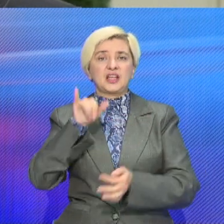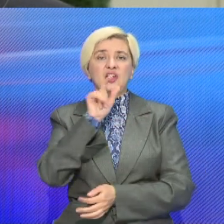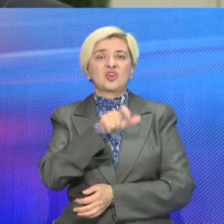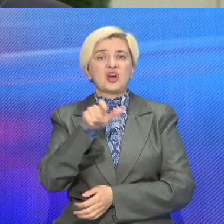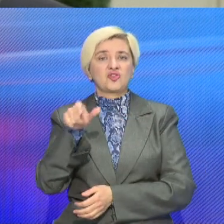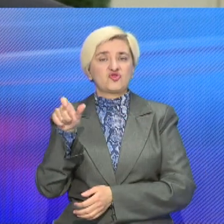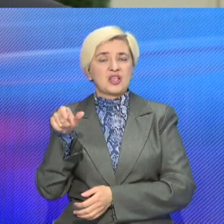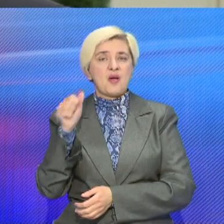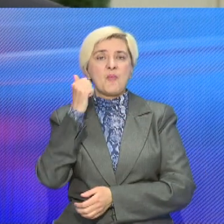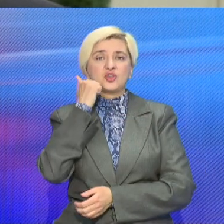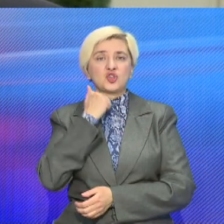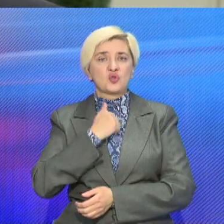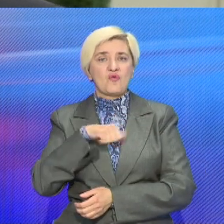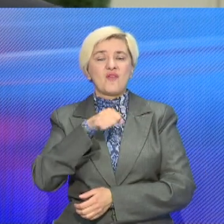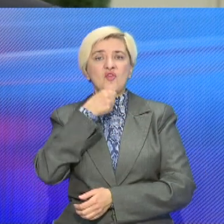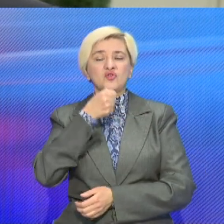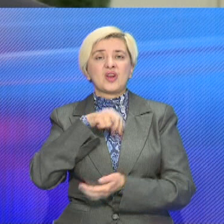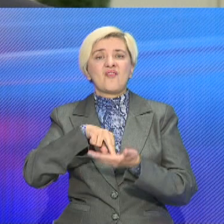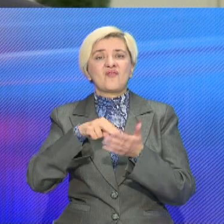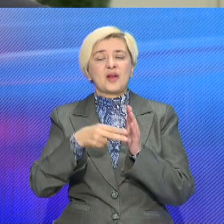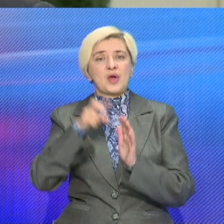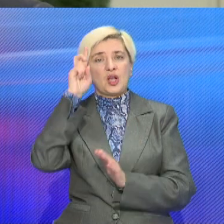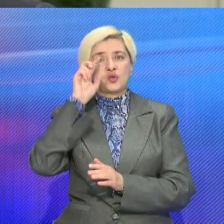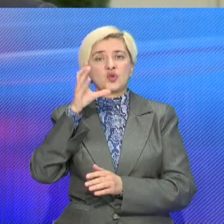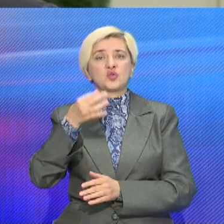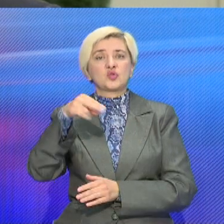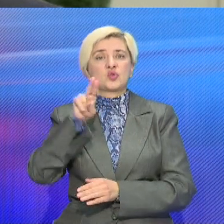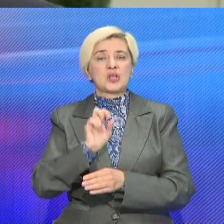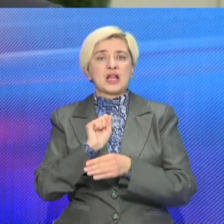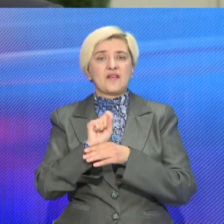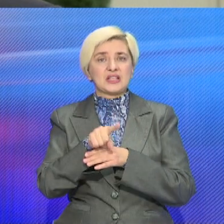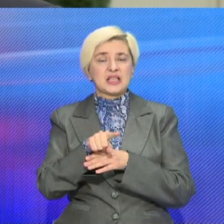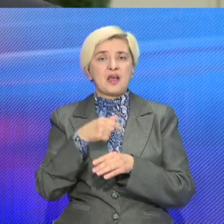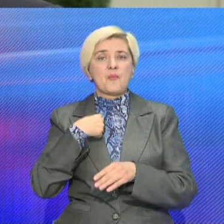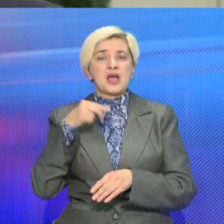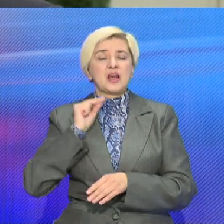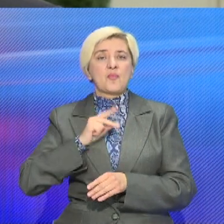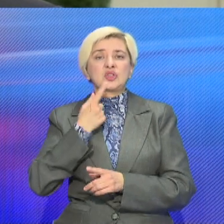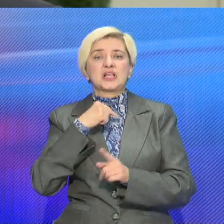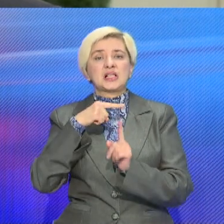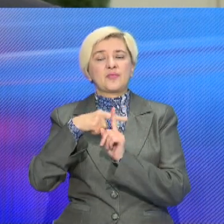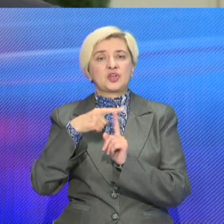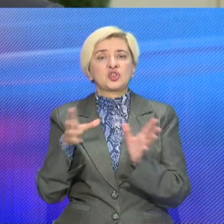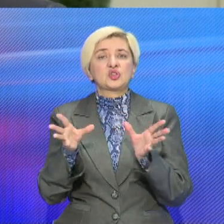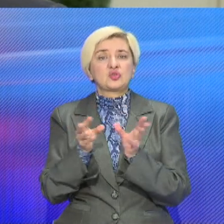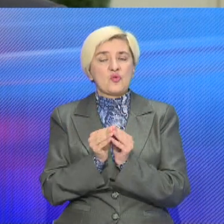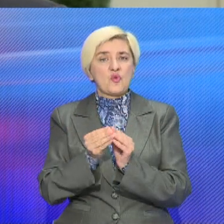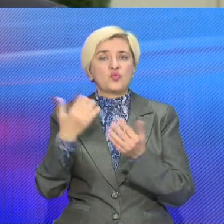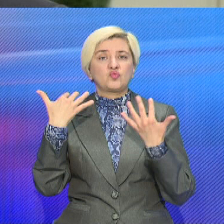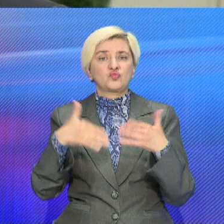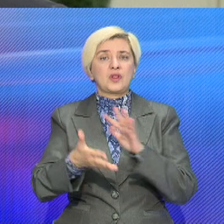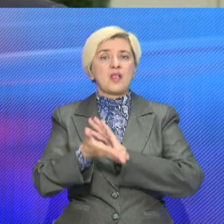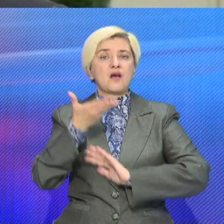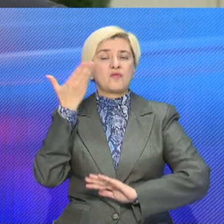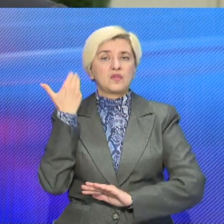пожилого возраста, в рамках государственного социального заказа. И мы работаем с Красным Крестом очень-очень давно и